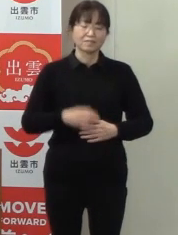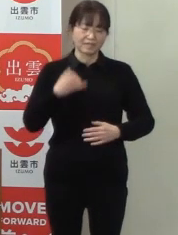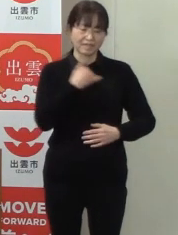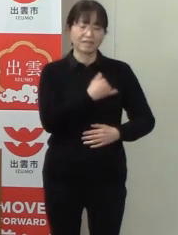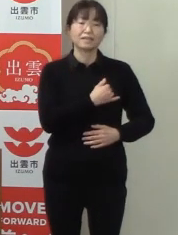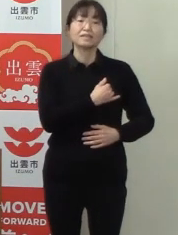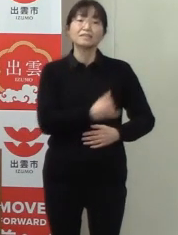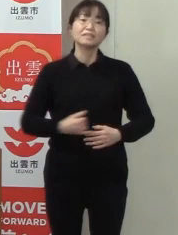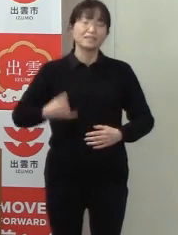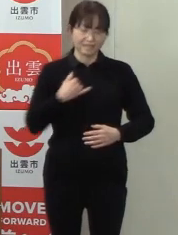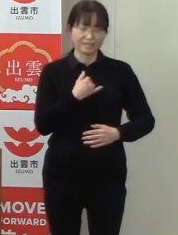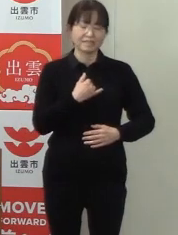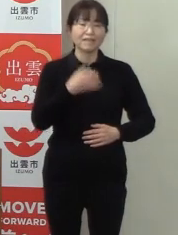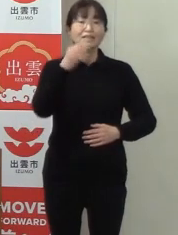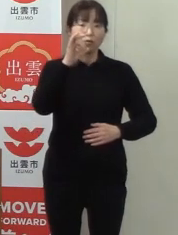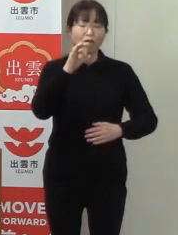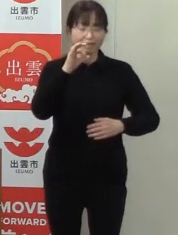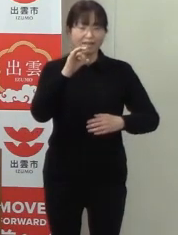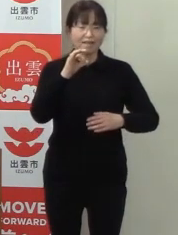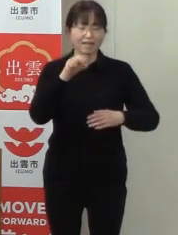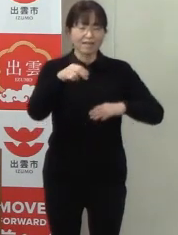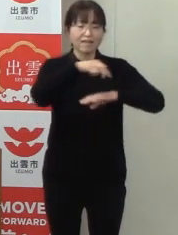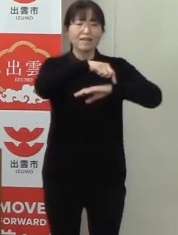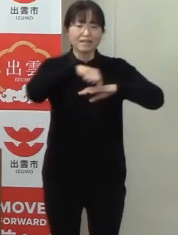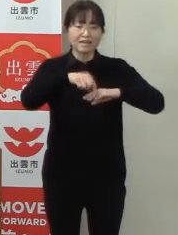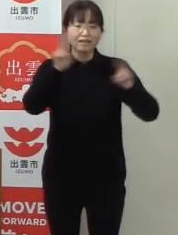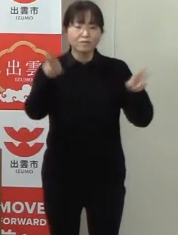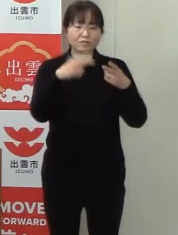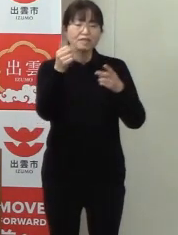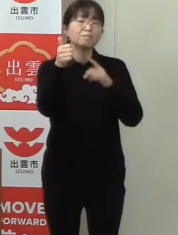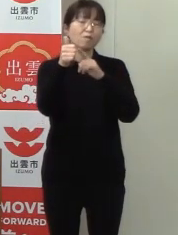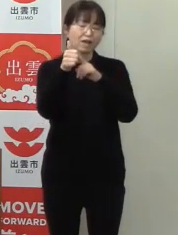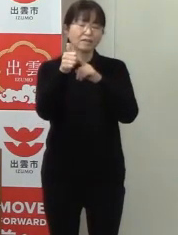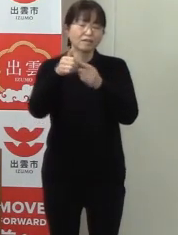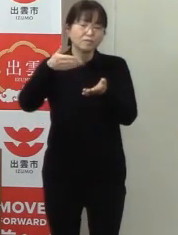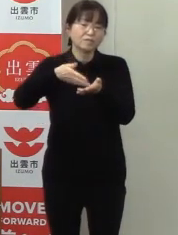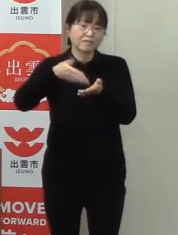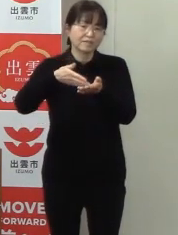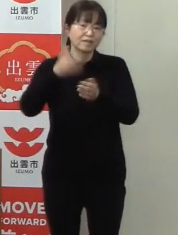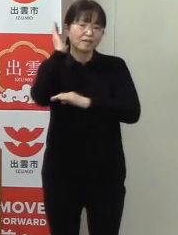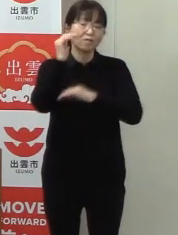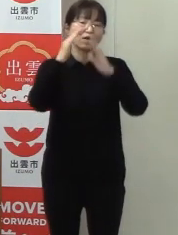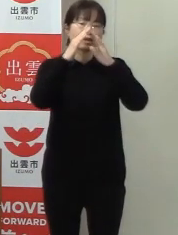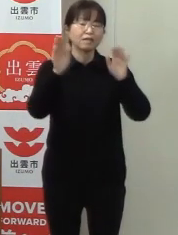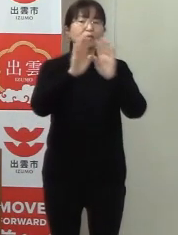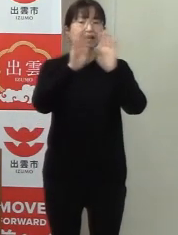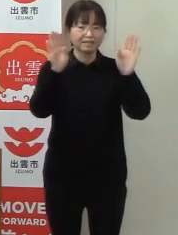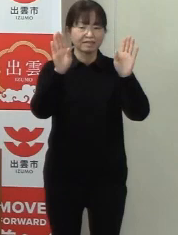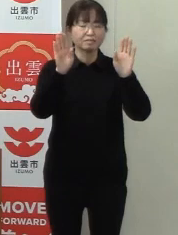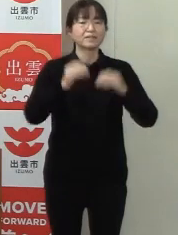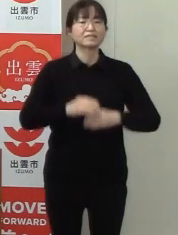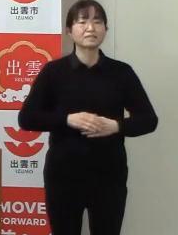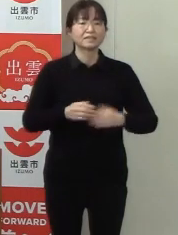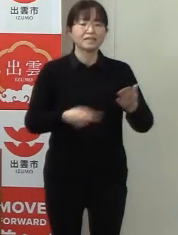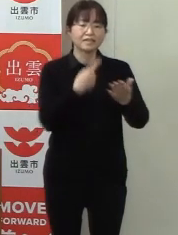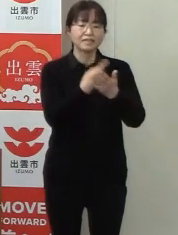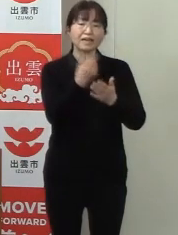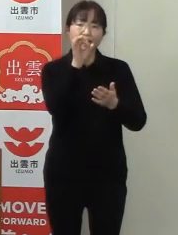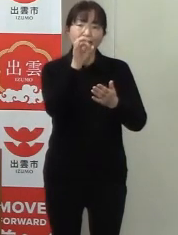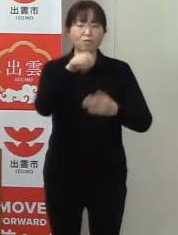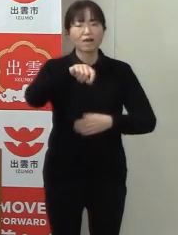ライフデザイン講座も同時に開催をしてまいります。参加料は500円ということになっておりま